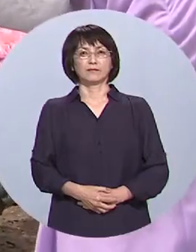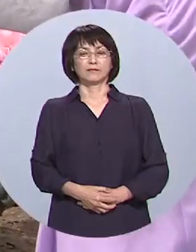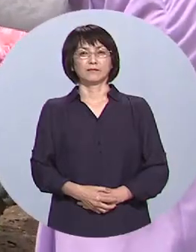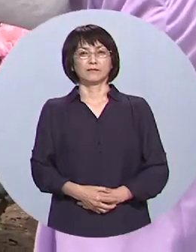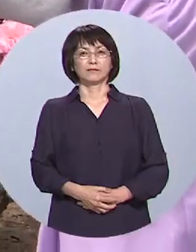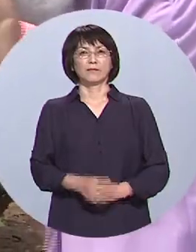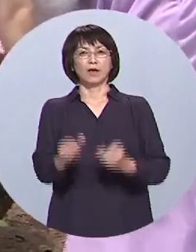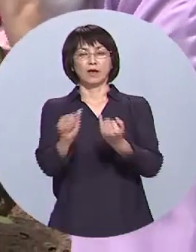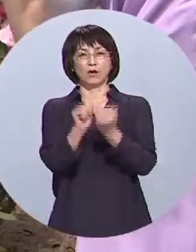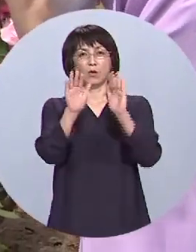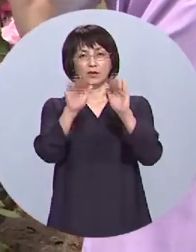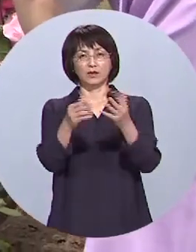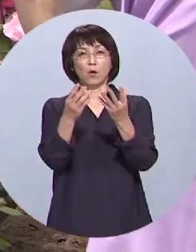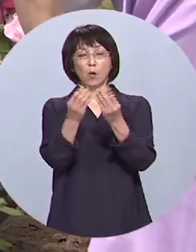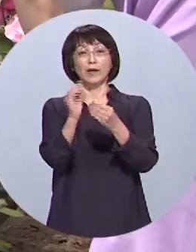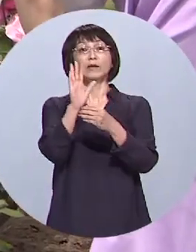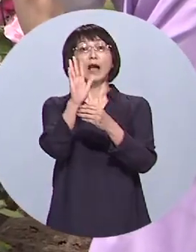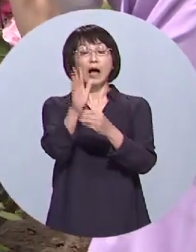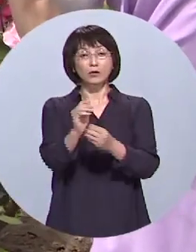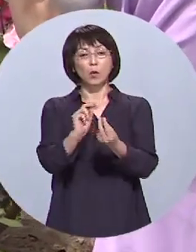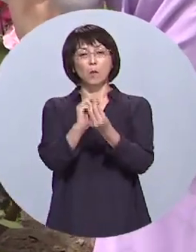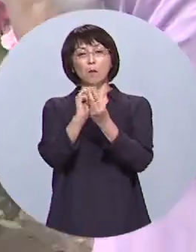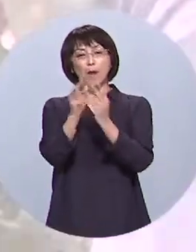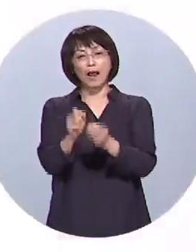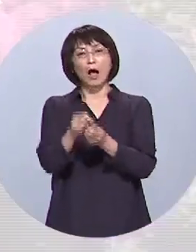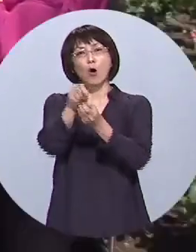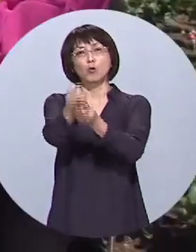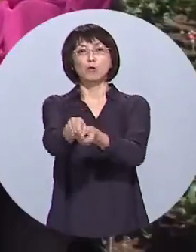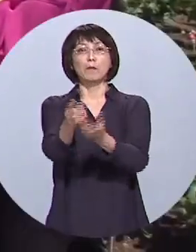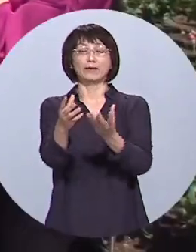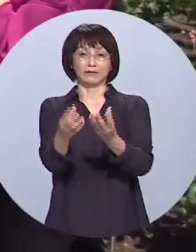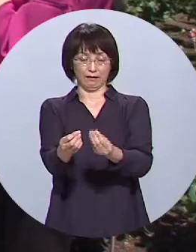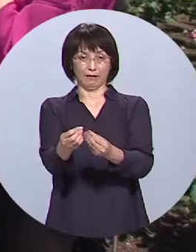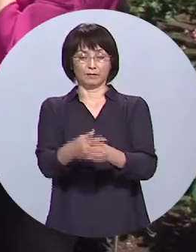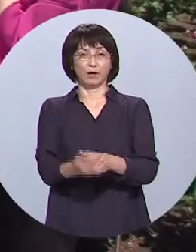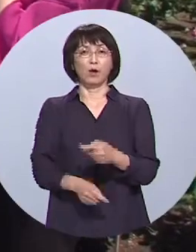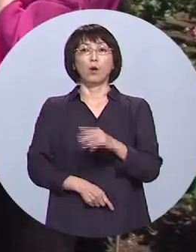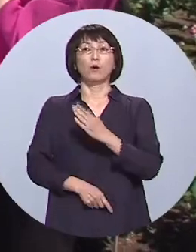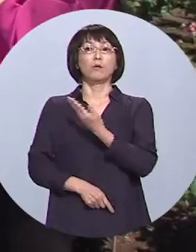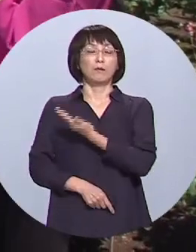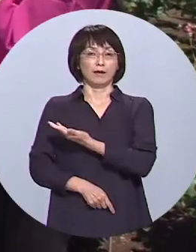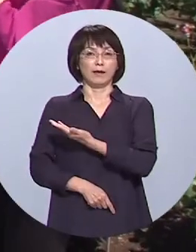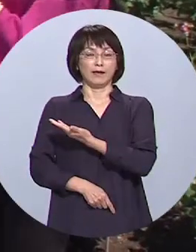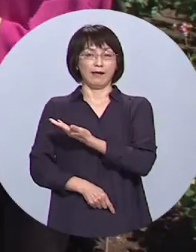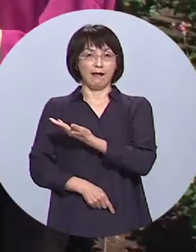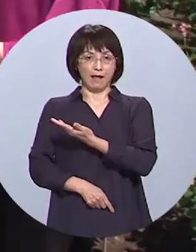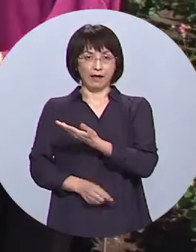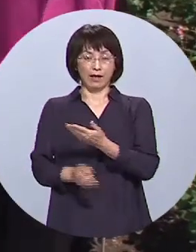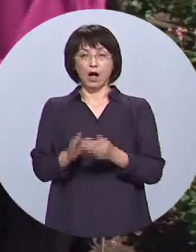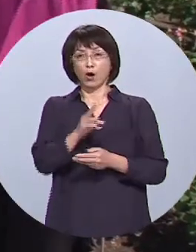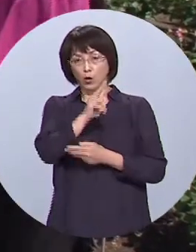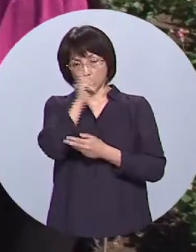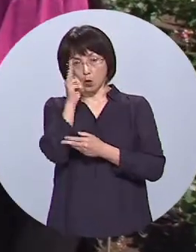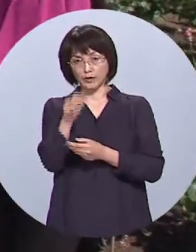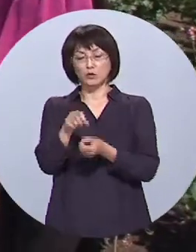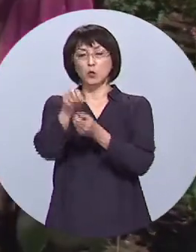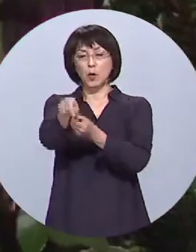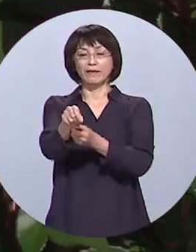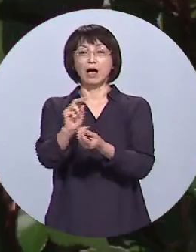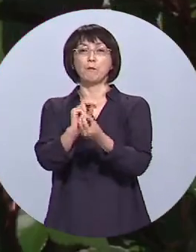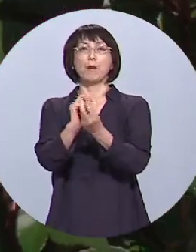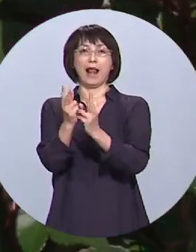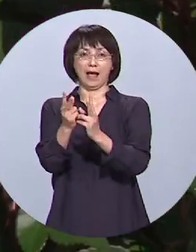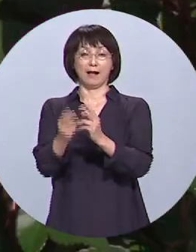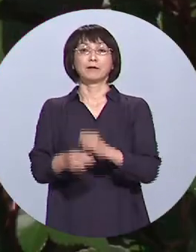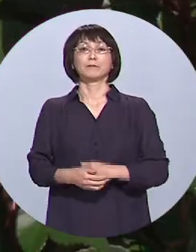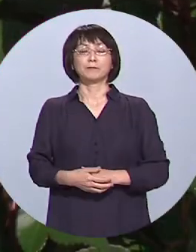結婚式の後はバラの植樹も行われました。 これが植えたバラですね。 こちらがそのバラな